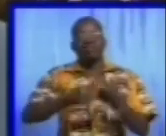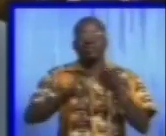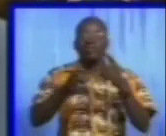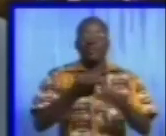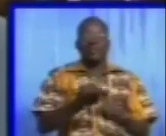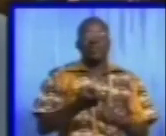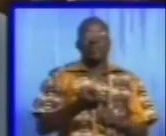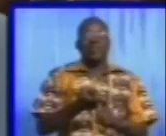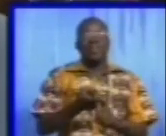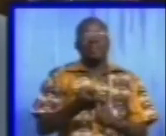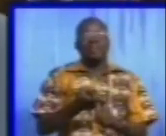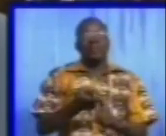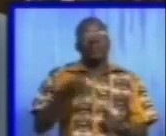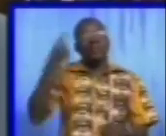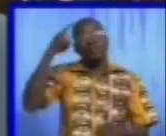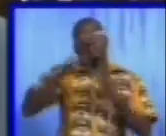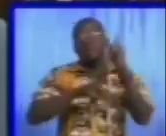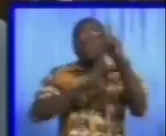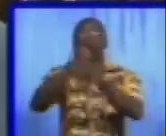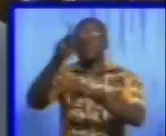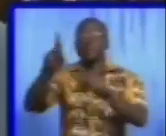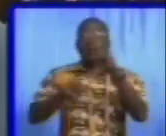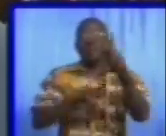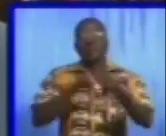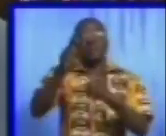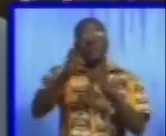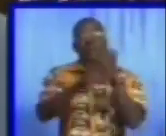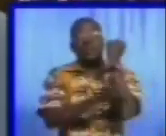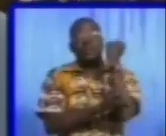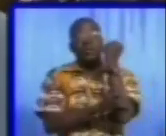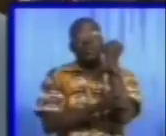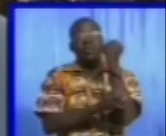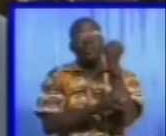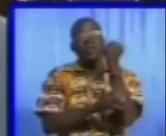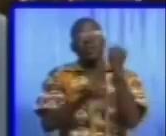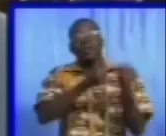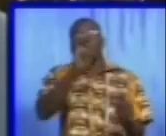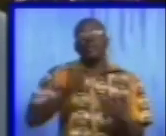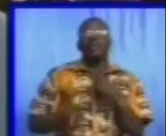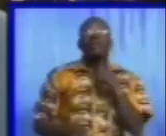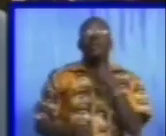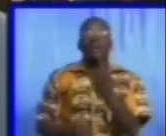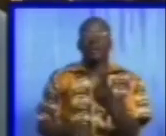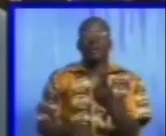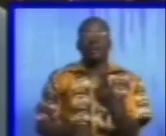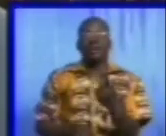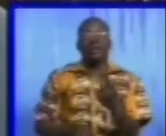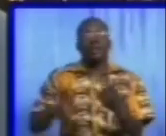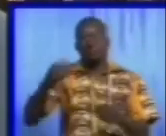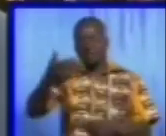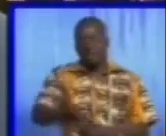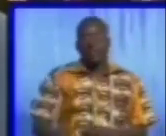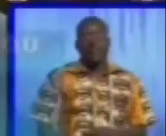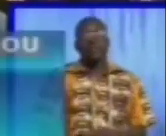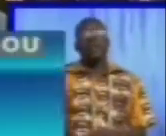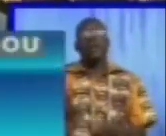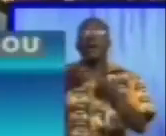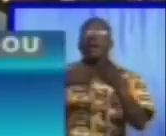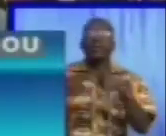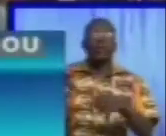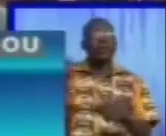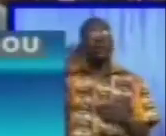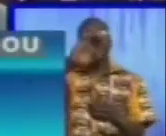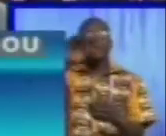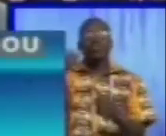à l'endroit de la population de Kokologo et ses environnants, je voudrais sincèrement les inviter à fréquenter assidûment ce